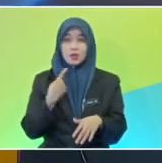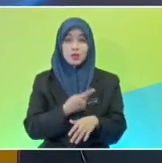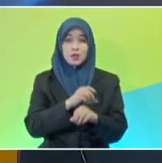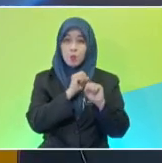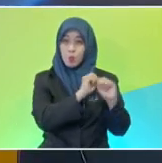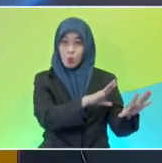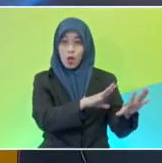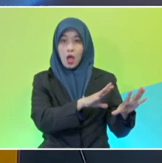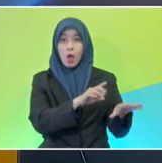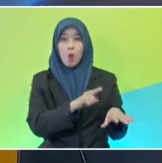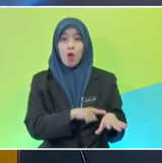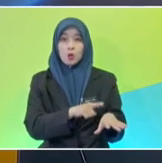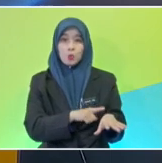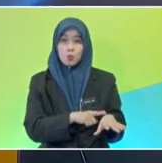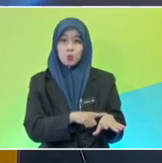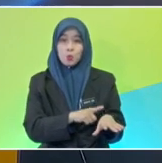waktu.